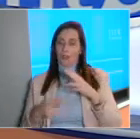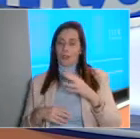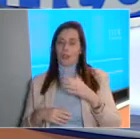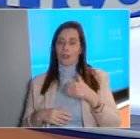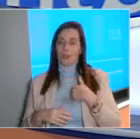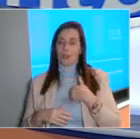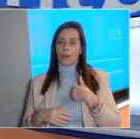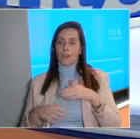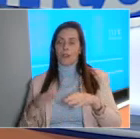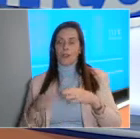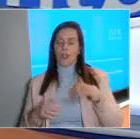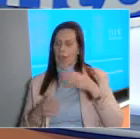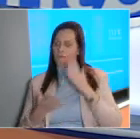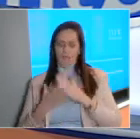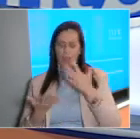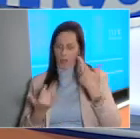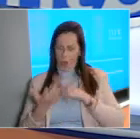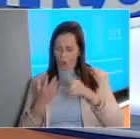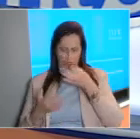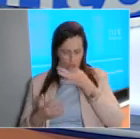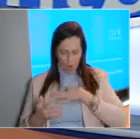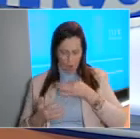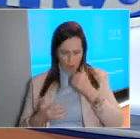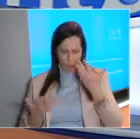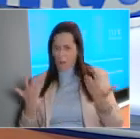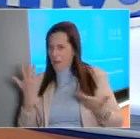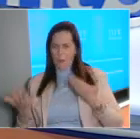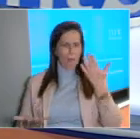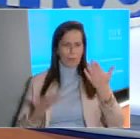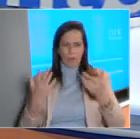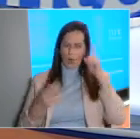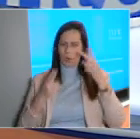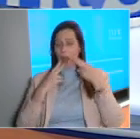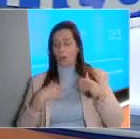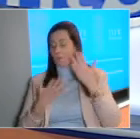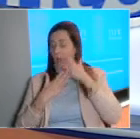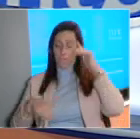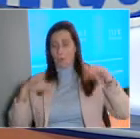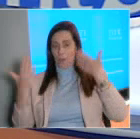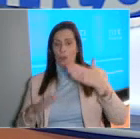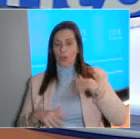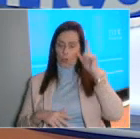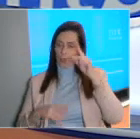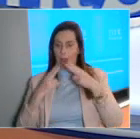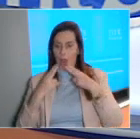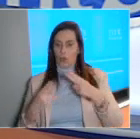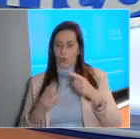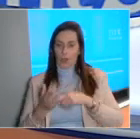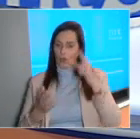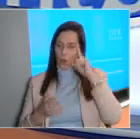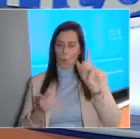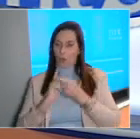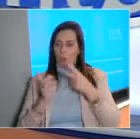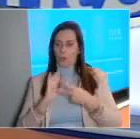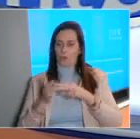אני פשוט בלבול, אני כבר כמה חודשים שואל כל בוקר, נו, מה קורה, ואף אחד לא יודע לענות לי. אז אני בטח לא יודע לענות לך, כי אני לא איזה